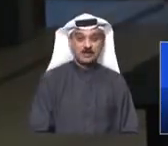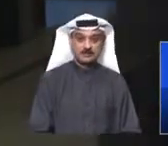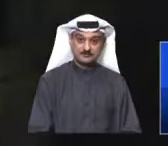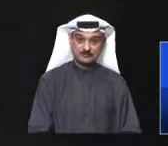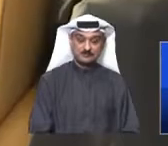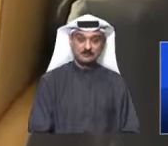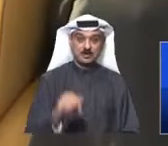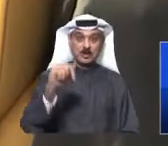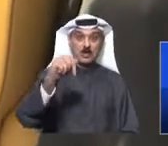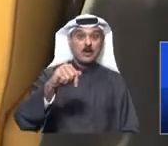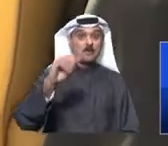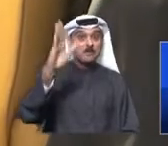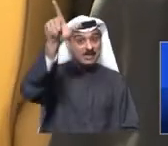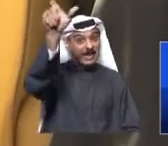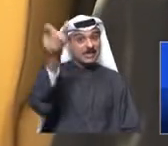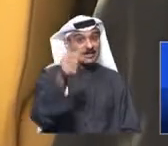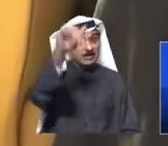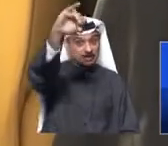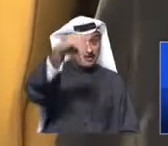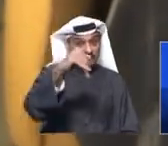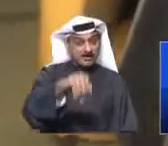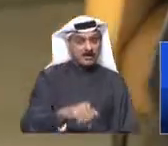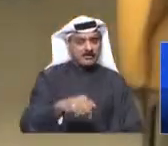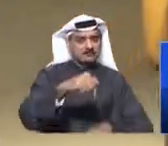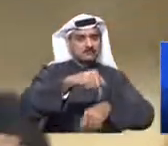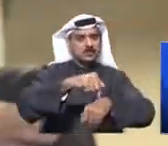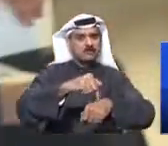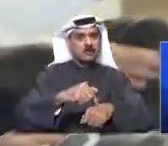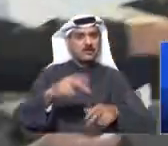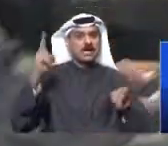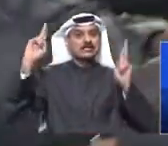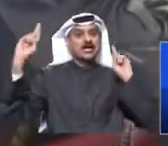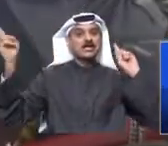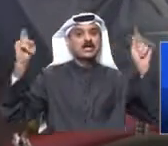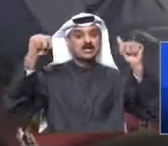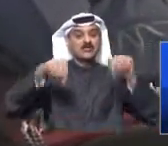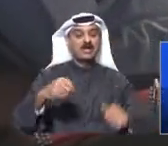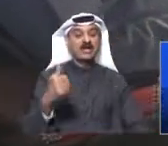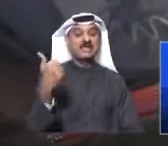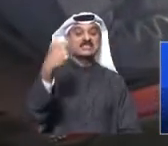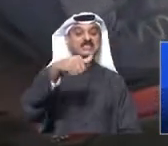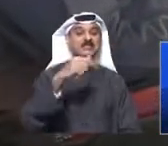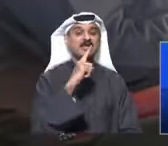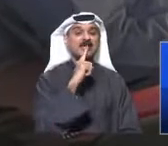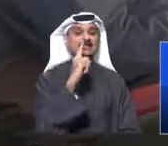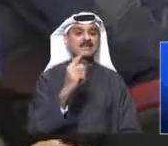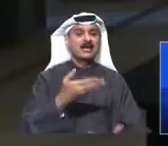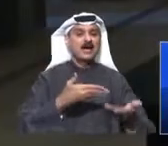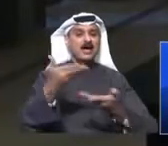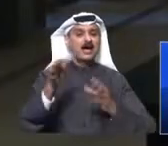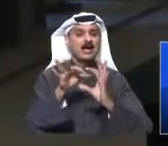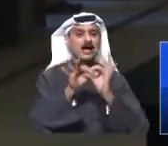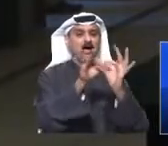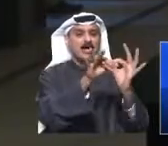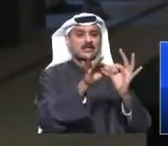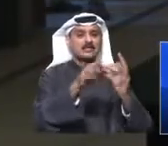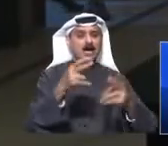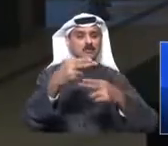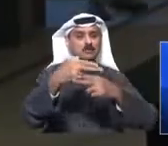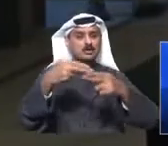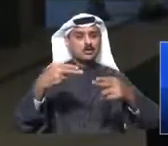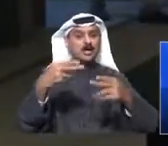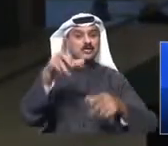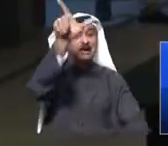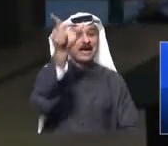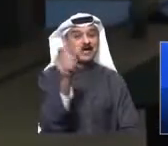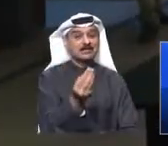بارجيلو من فلورنسا. هذا المعرض المقام للاحتفال بمرور 60 عاما على بدء العلاقات الدبلوماسية بين إيطاليا